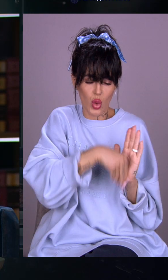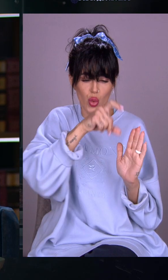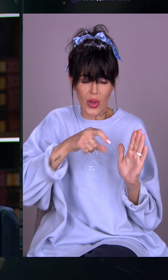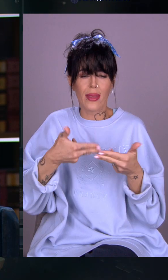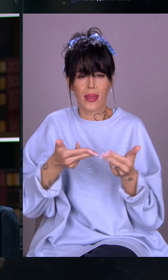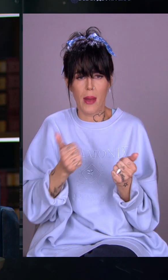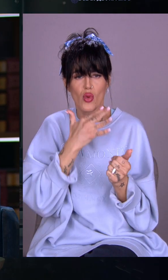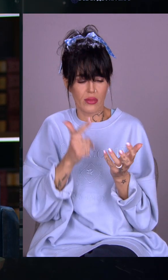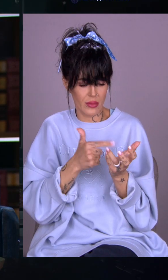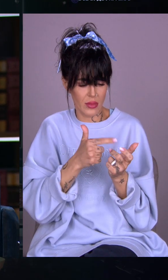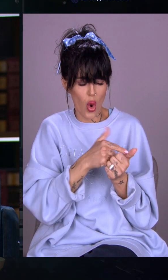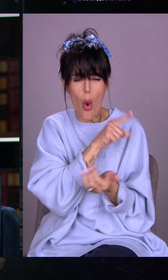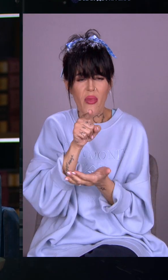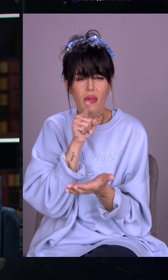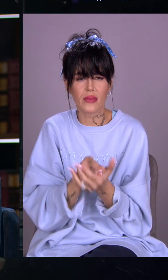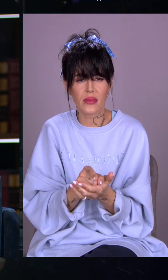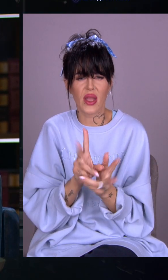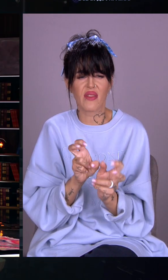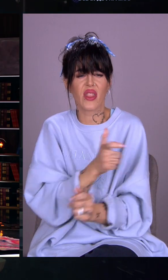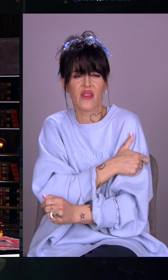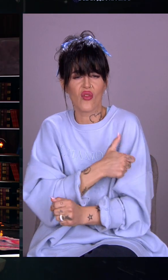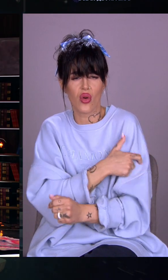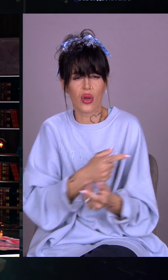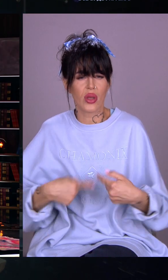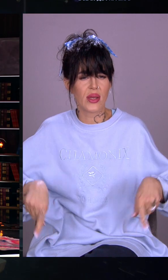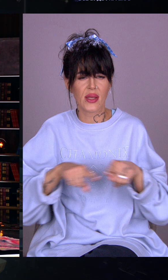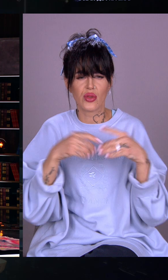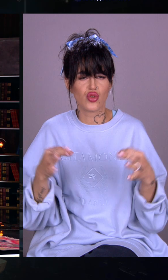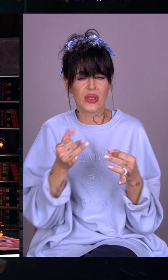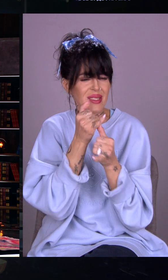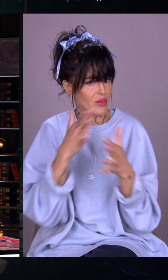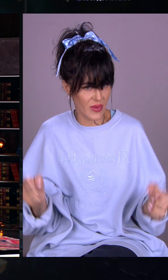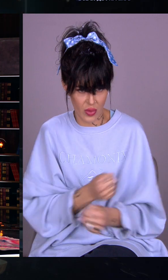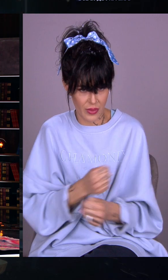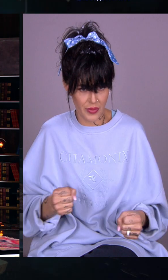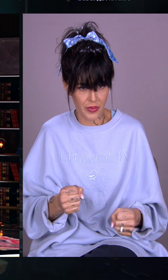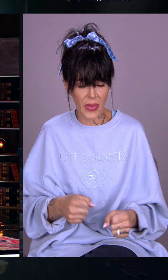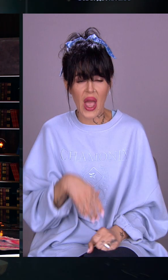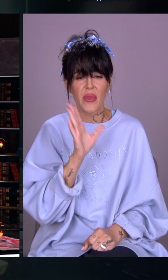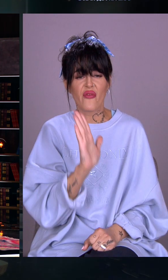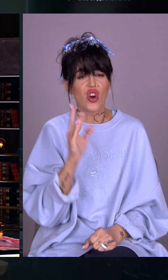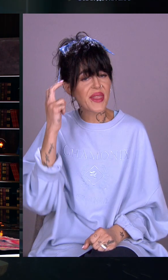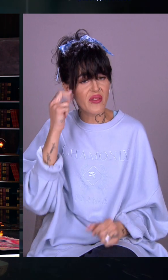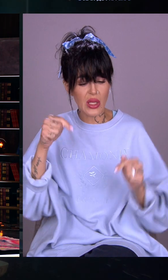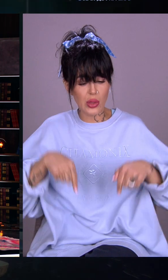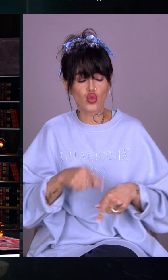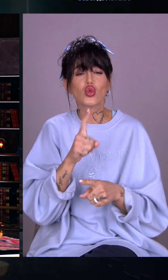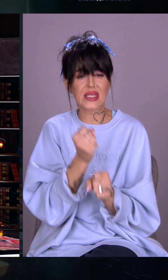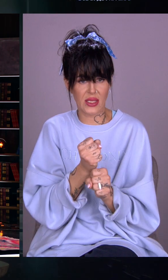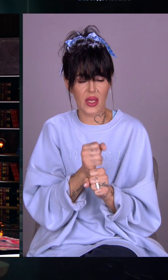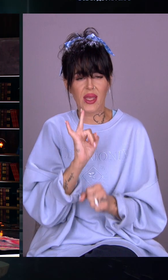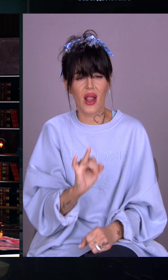величезну кількість обов'язків. На волонтерських засадах ти такого ніколи не зробиш. Але що зробили в Києві, що це прекрасно, і у